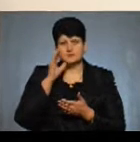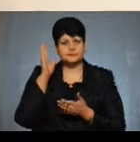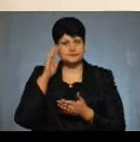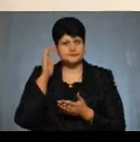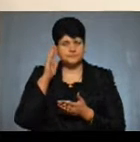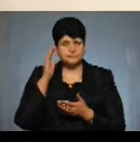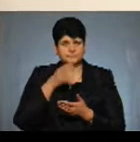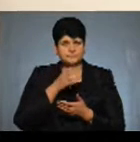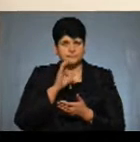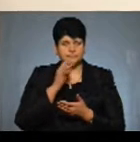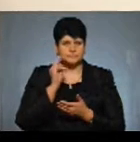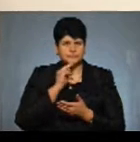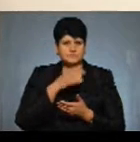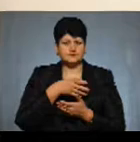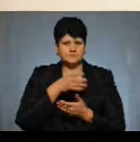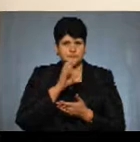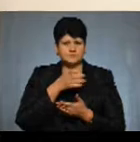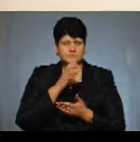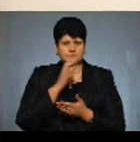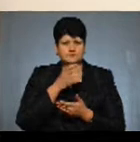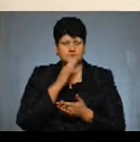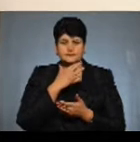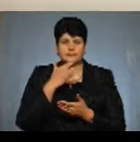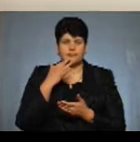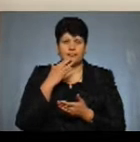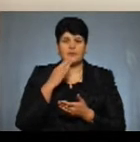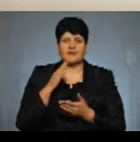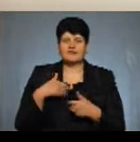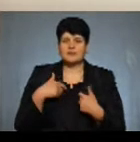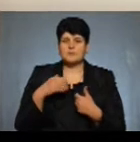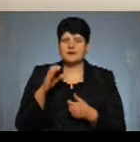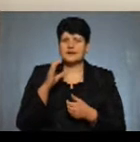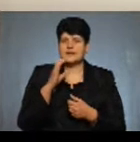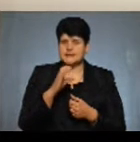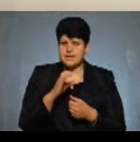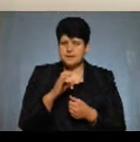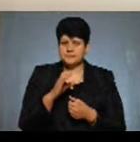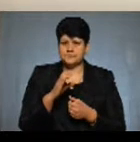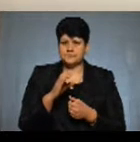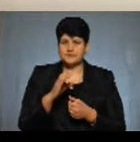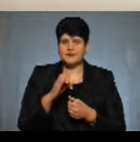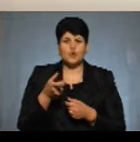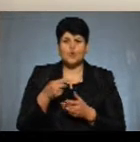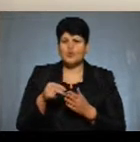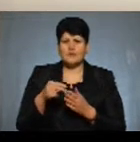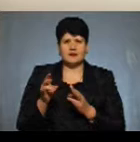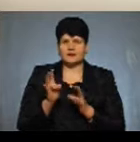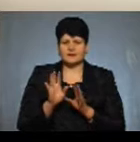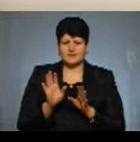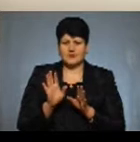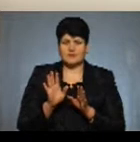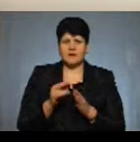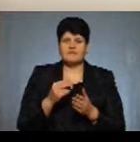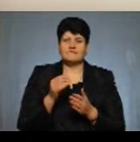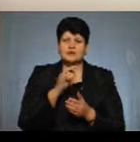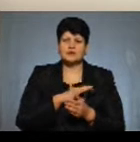рідини, надзвичайно багато. Вітамін С, бажано його не купляти аптечний, а все ж